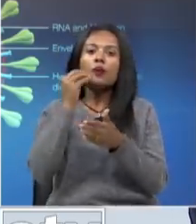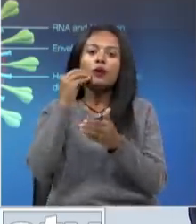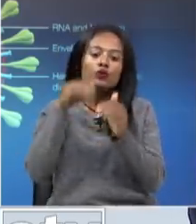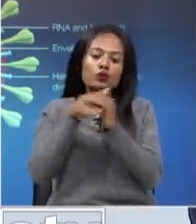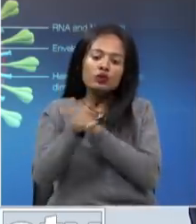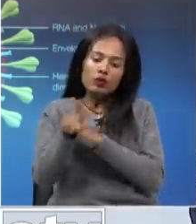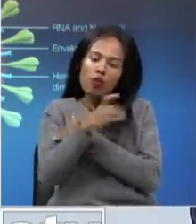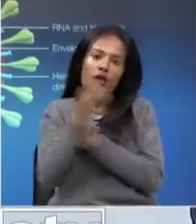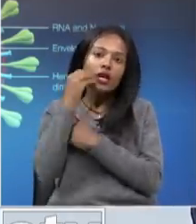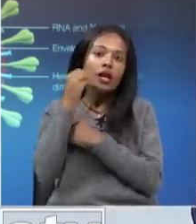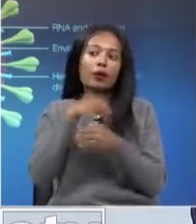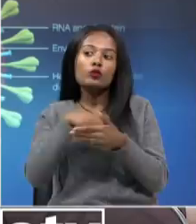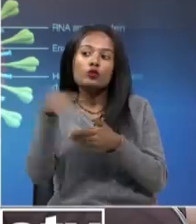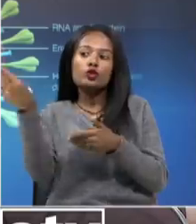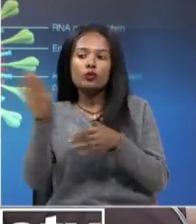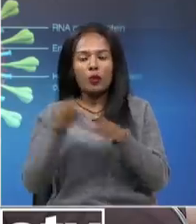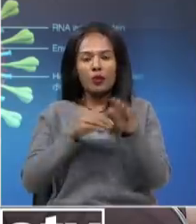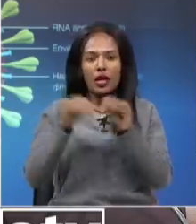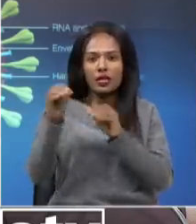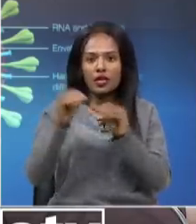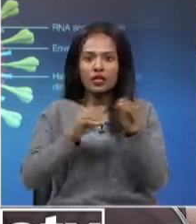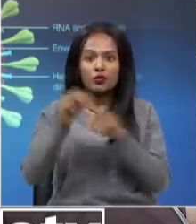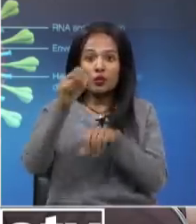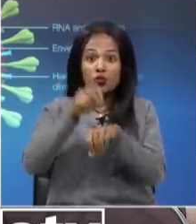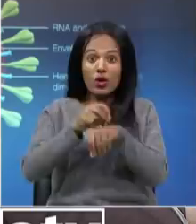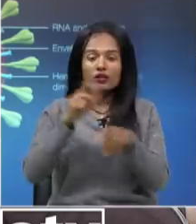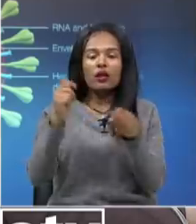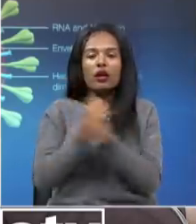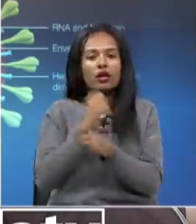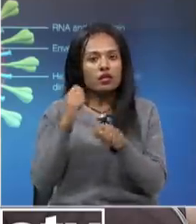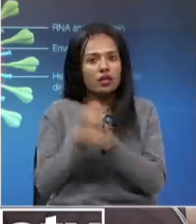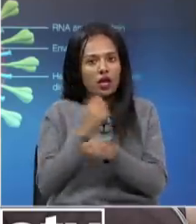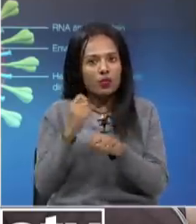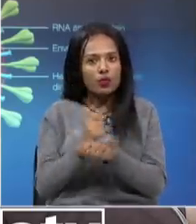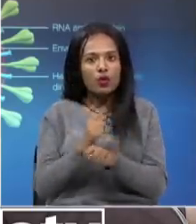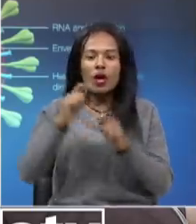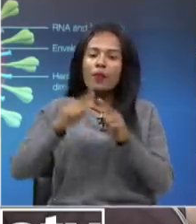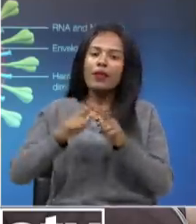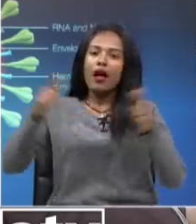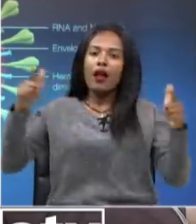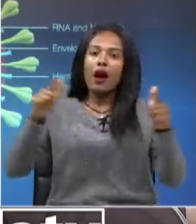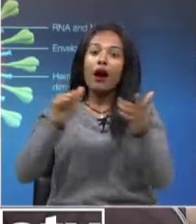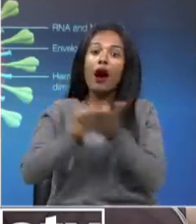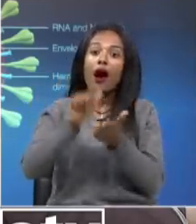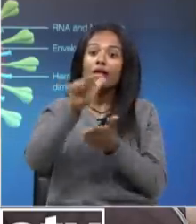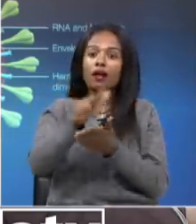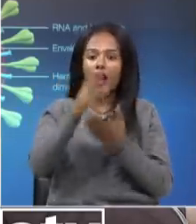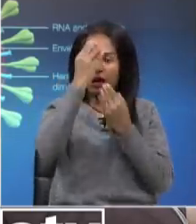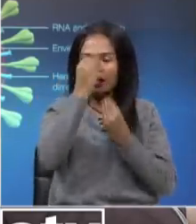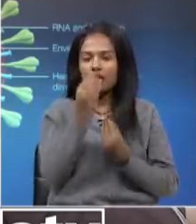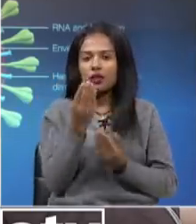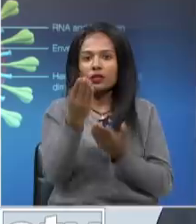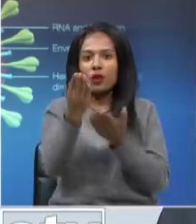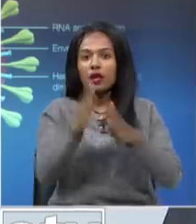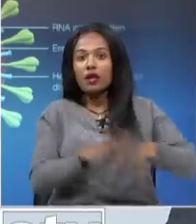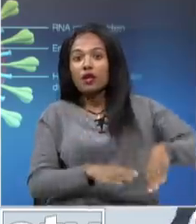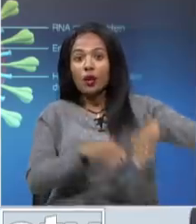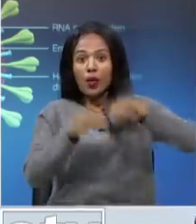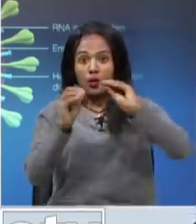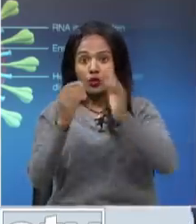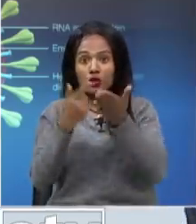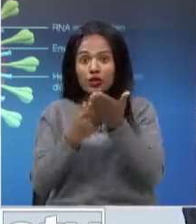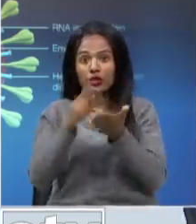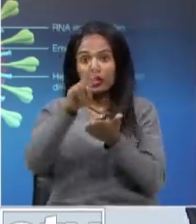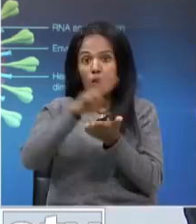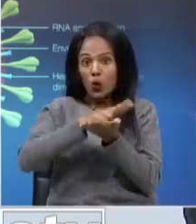ሆነ ከቤት ውጪ በሚንቀሳቀሱበት ወቅት እንዲተገብሩ በታላቅ አደራ እናሳስባለን። ተማሪዎች ይህ